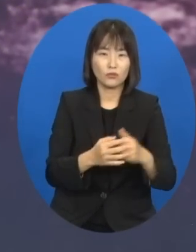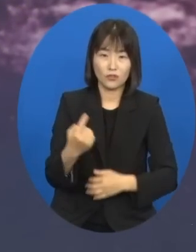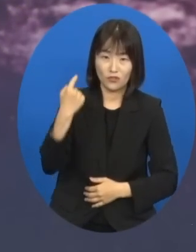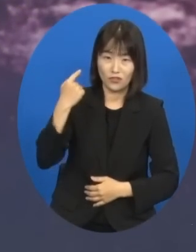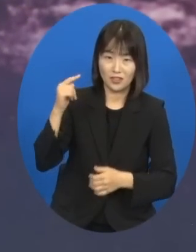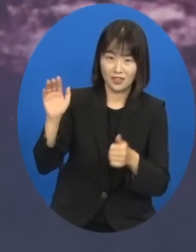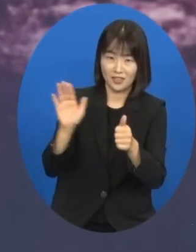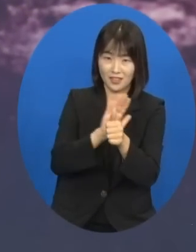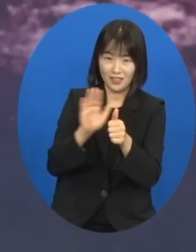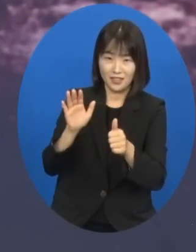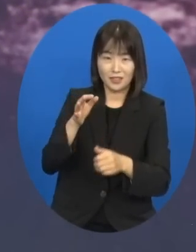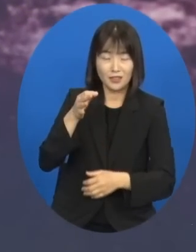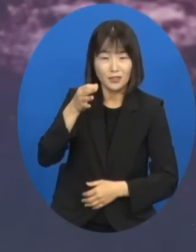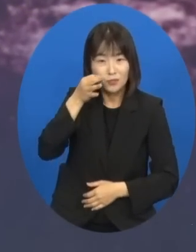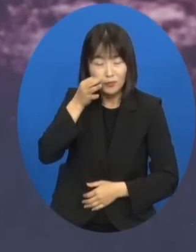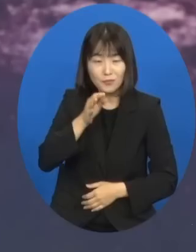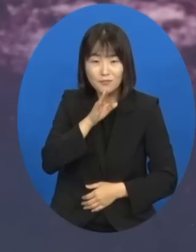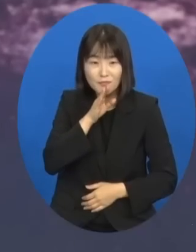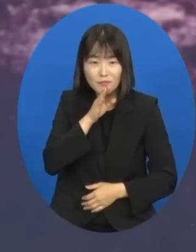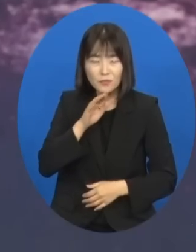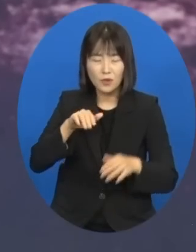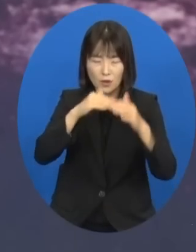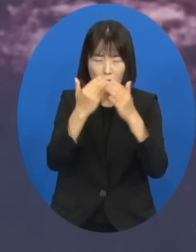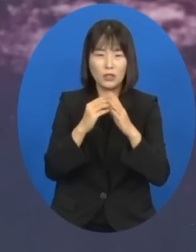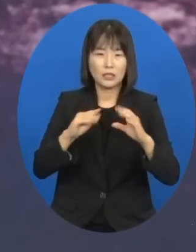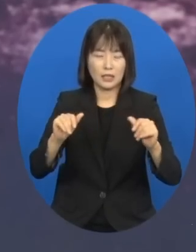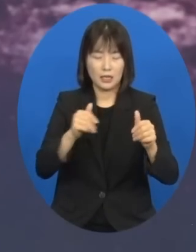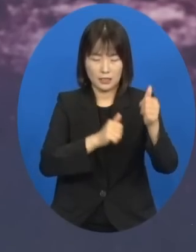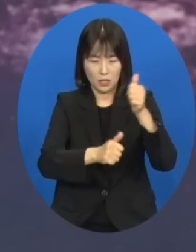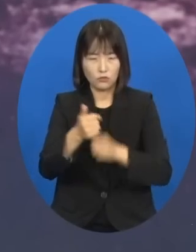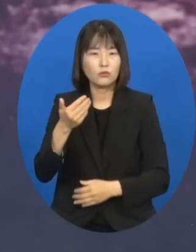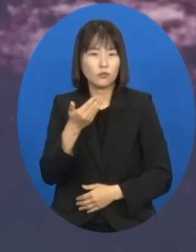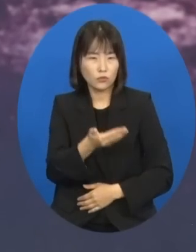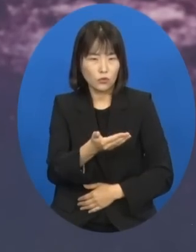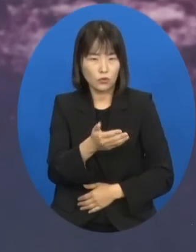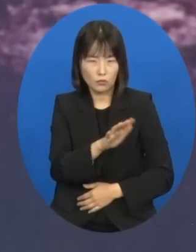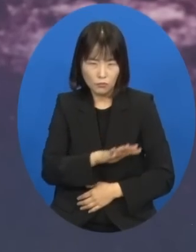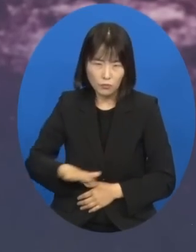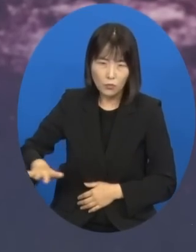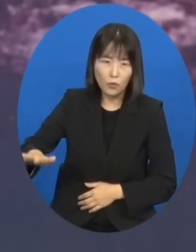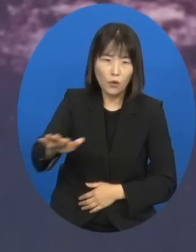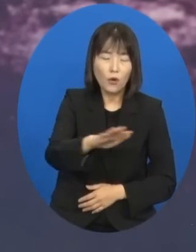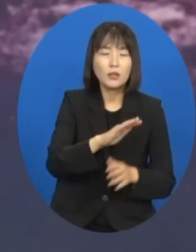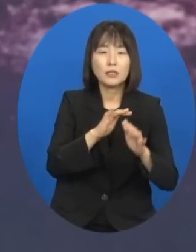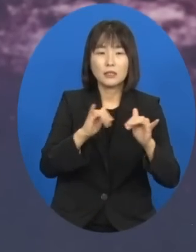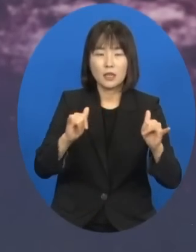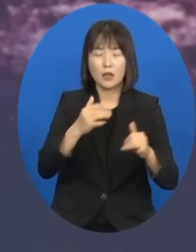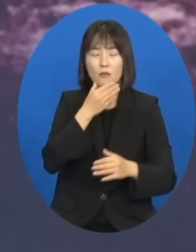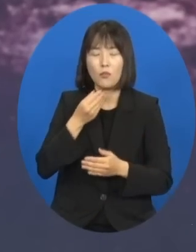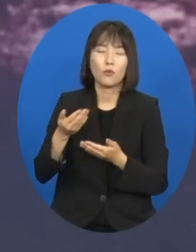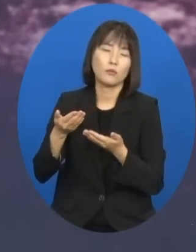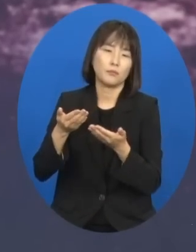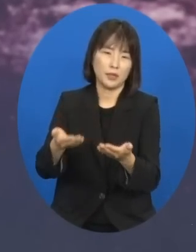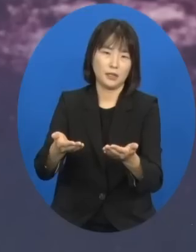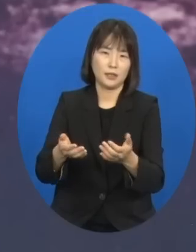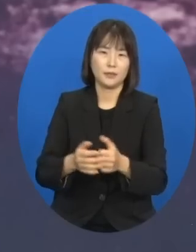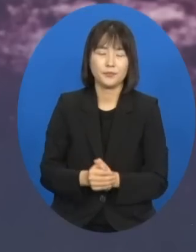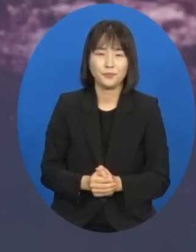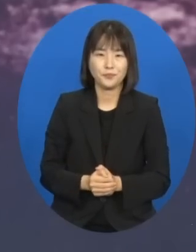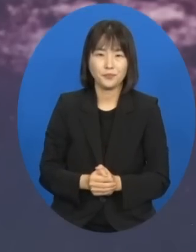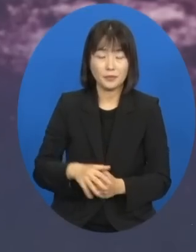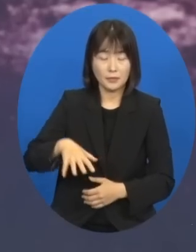모든 땅을 내 자손에게 주리니 내 자손으로 말미암아 천하 만민이 복을 받으리라. 창세기 12장에 나왔던 그 말씀을